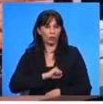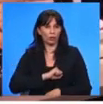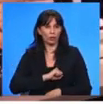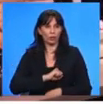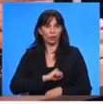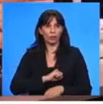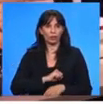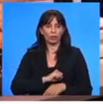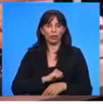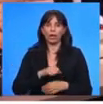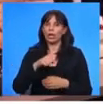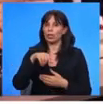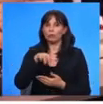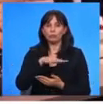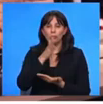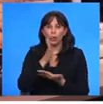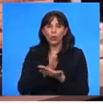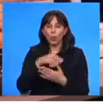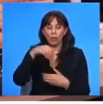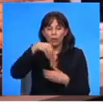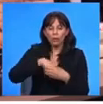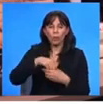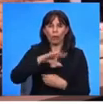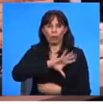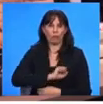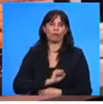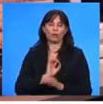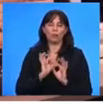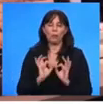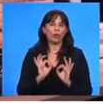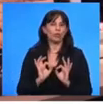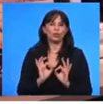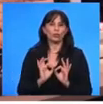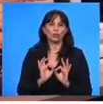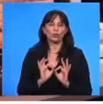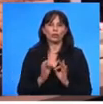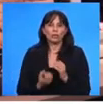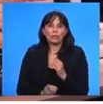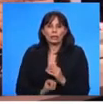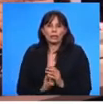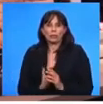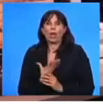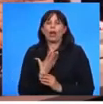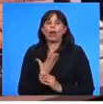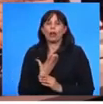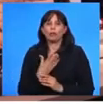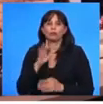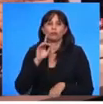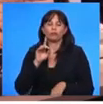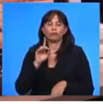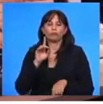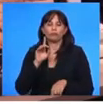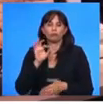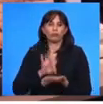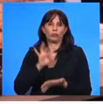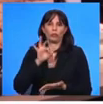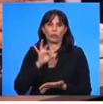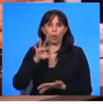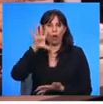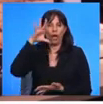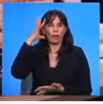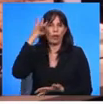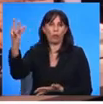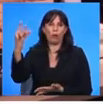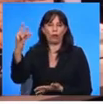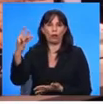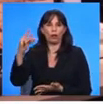מתוך, בתוך, כי זה בתוך הכאב, זה ממש... צמיחה תוך הכאב, תוך הטראומה, להיות